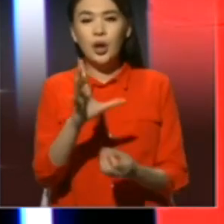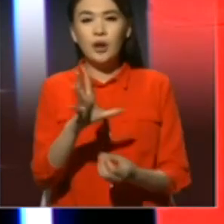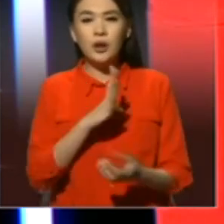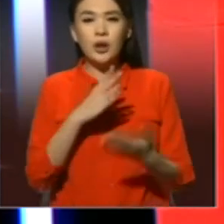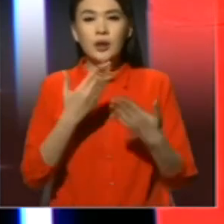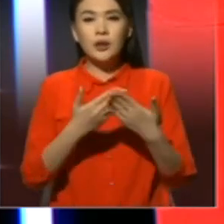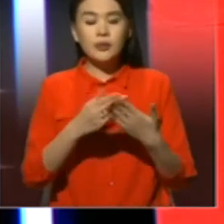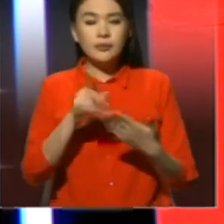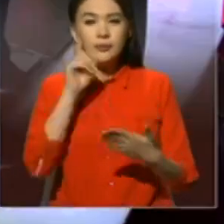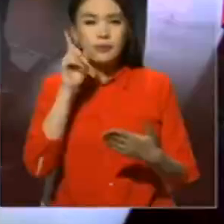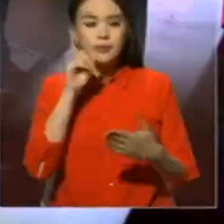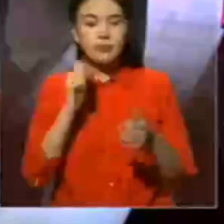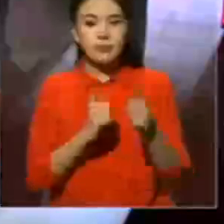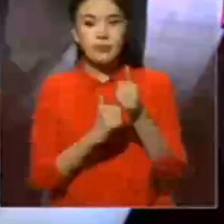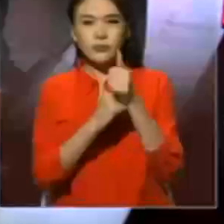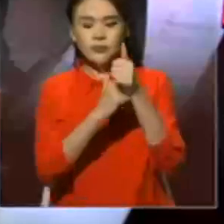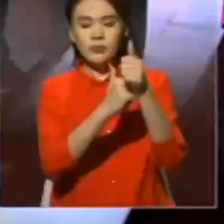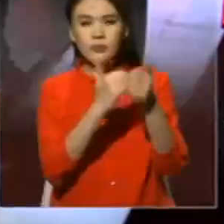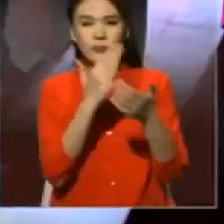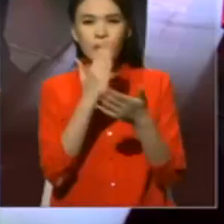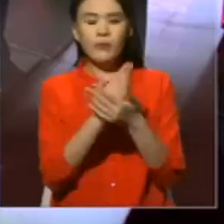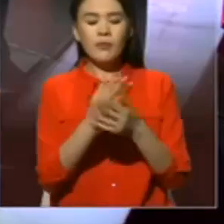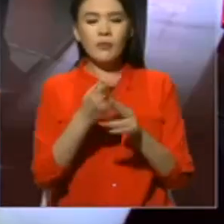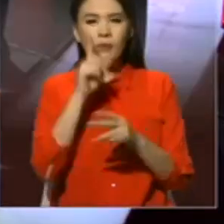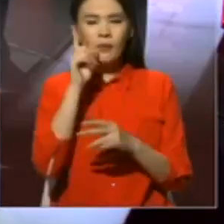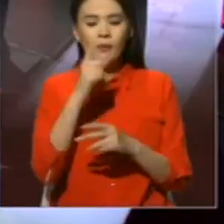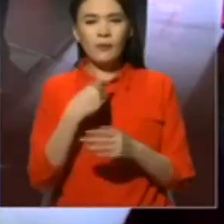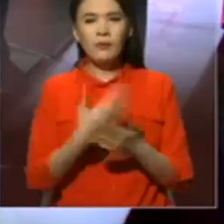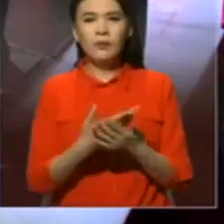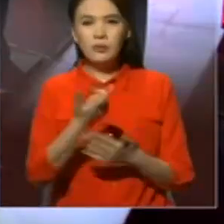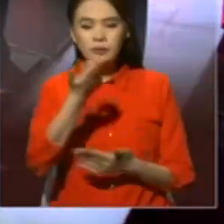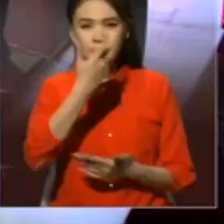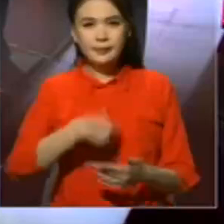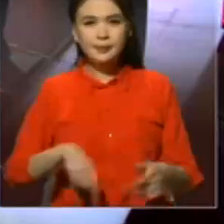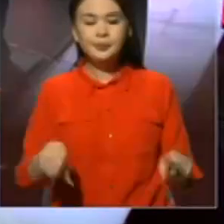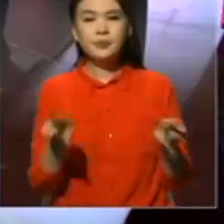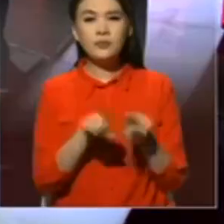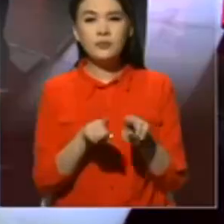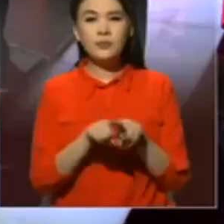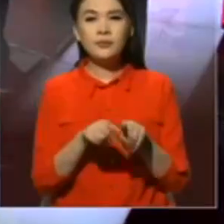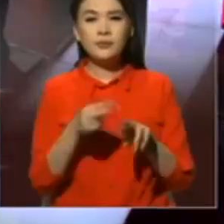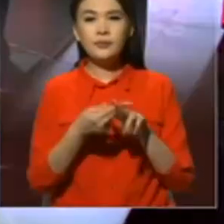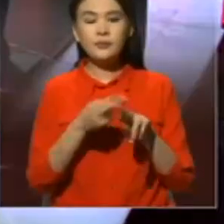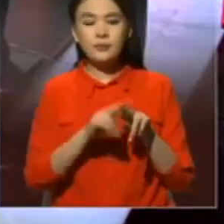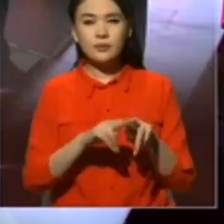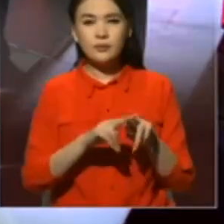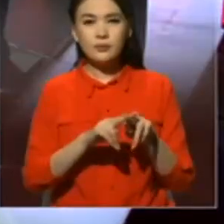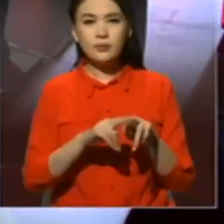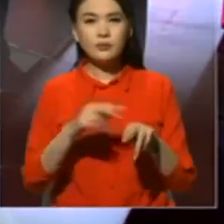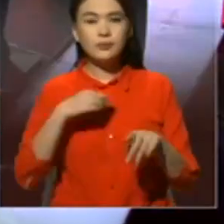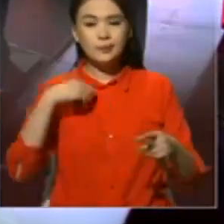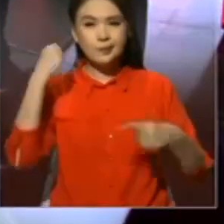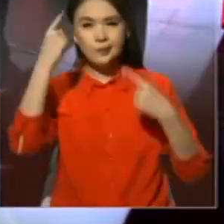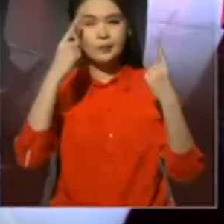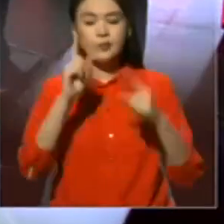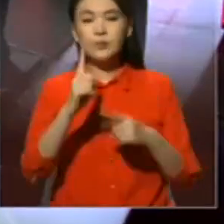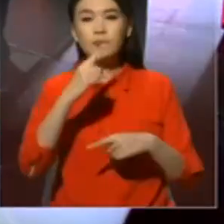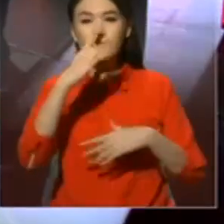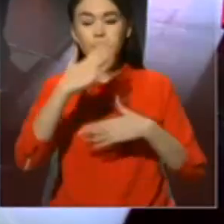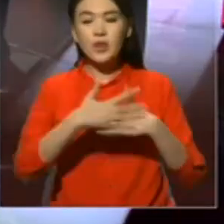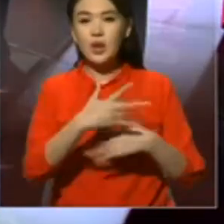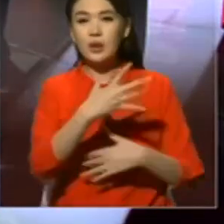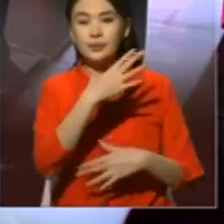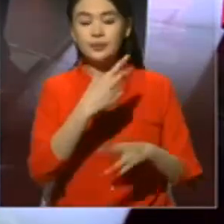жастар келе жатыр көбінесе, сол жастардың бірі мен өзім. Сондықтан мен ойлаймын, алдағы